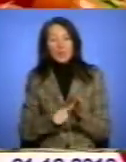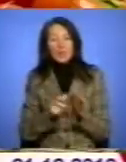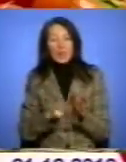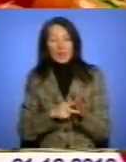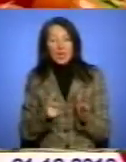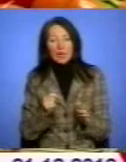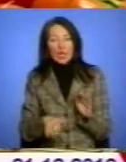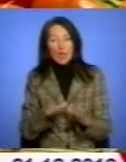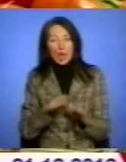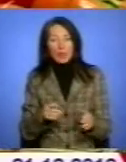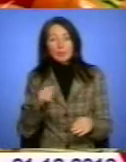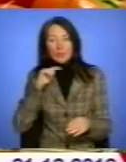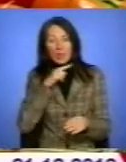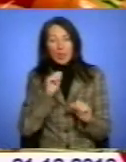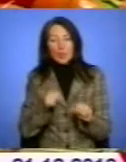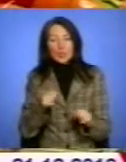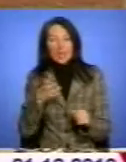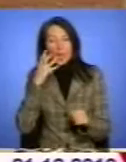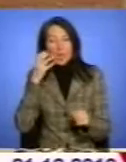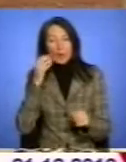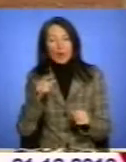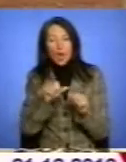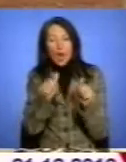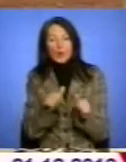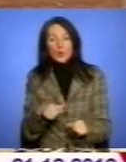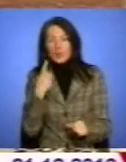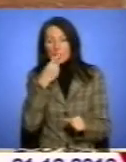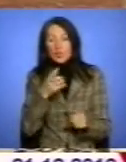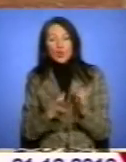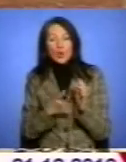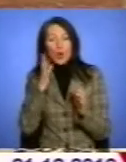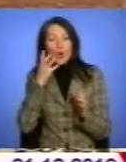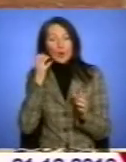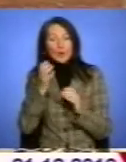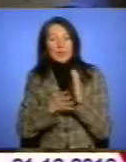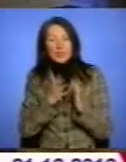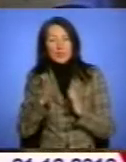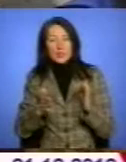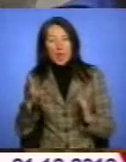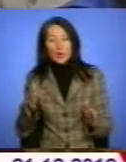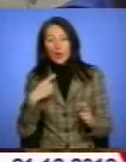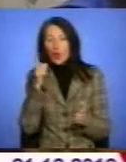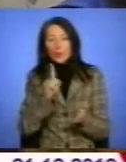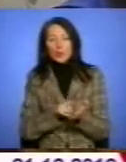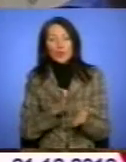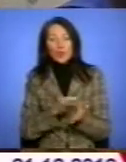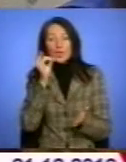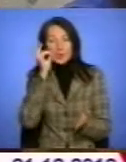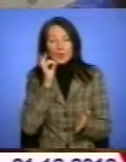Заощадити допоможуть яблука та груші з власного саду. Обов'язковими для багатьох є солодощі. Ціни, я